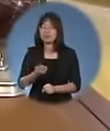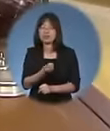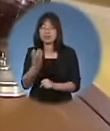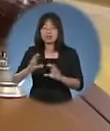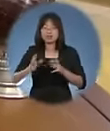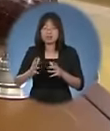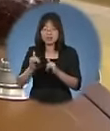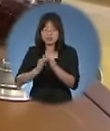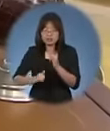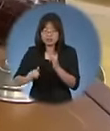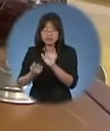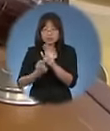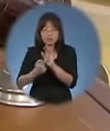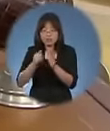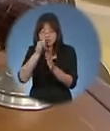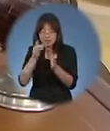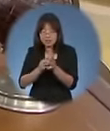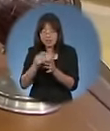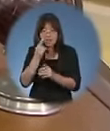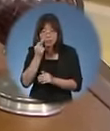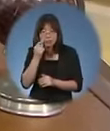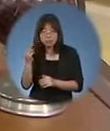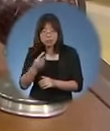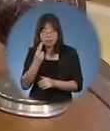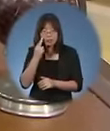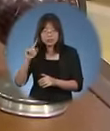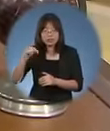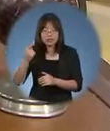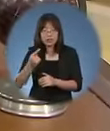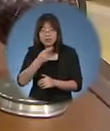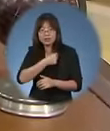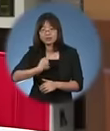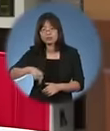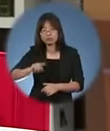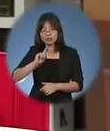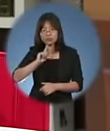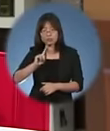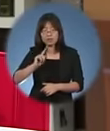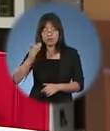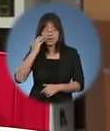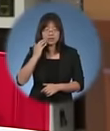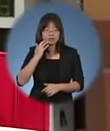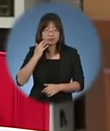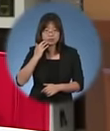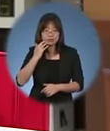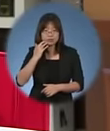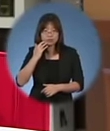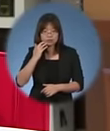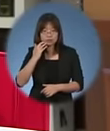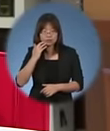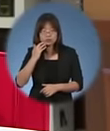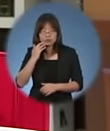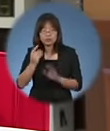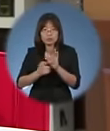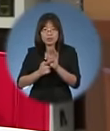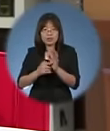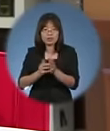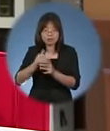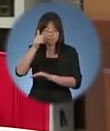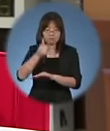역사를 다뤘는데 일본, 미국 다음에 중국을 다뤘어요. 예예. 우리나라 편도 다루고. 예. 그리고 이제